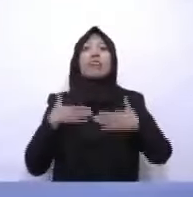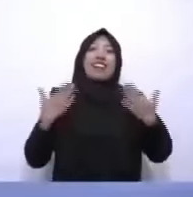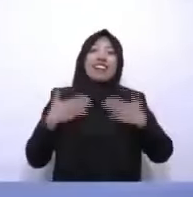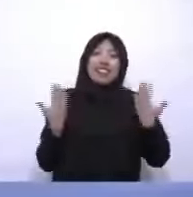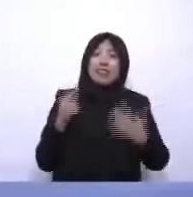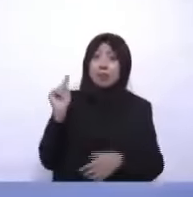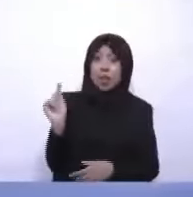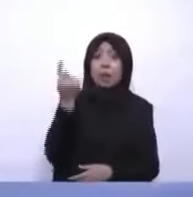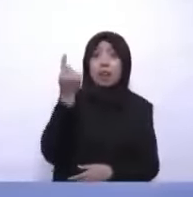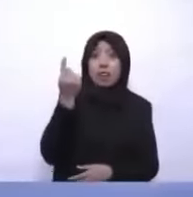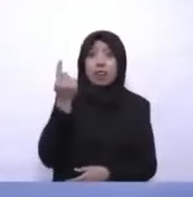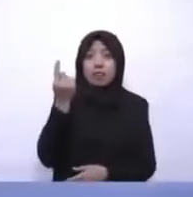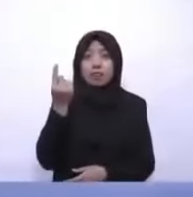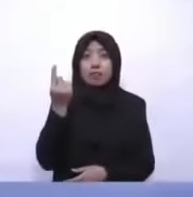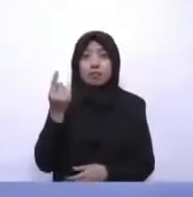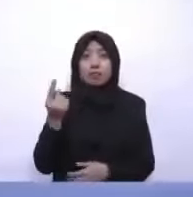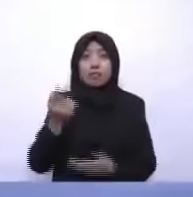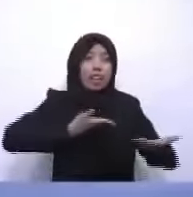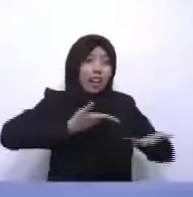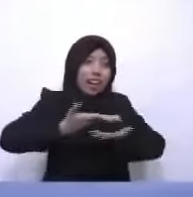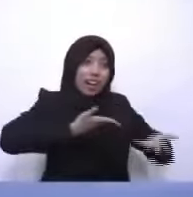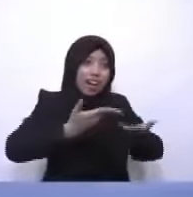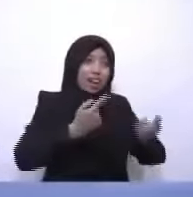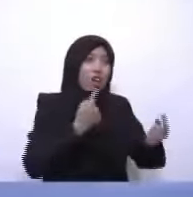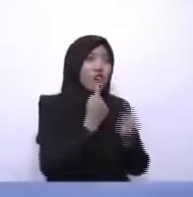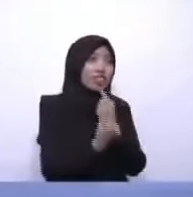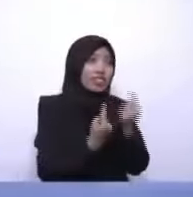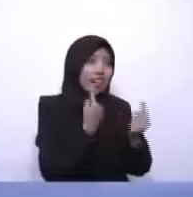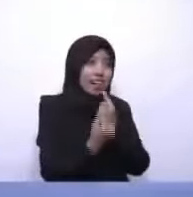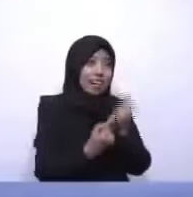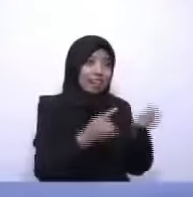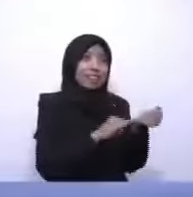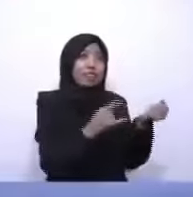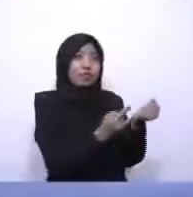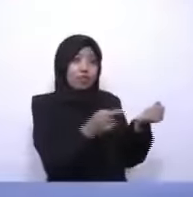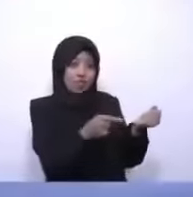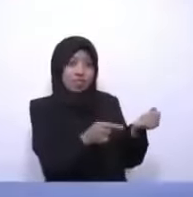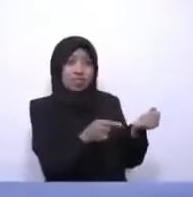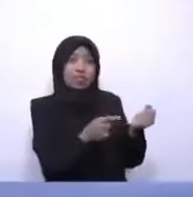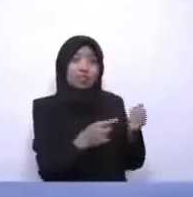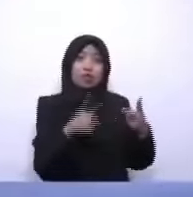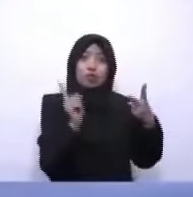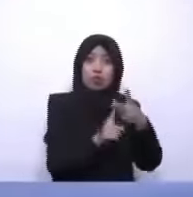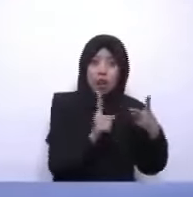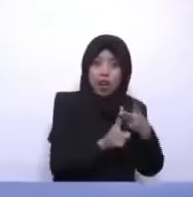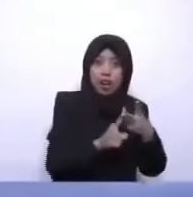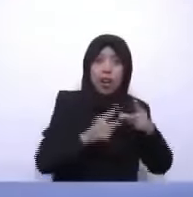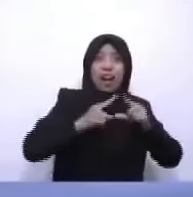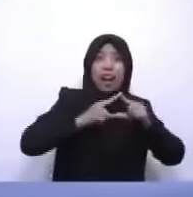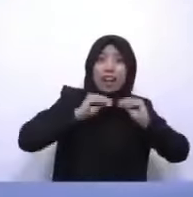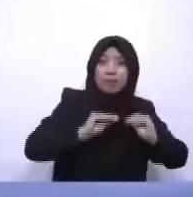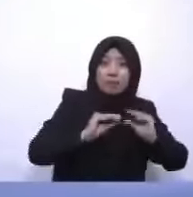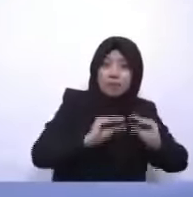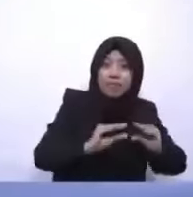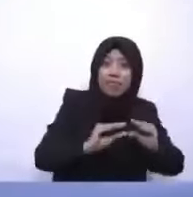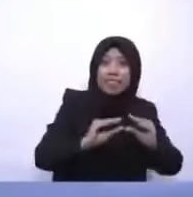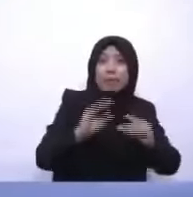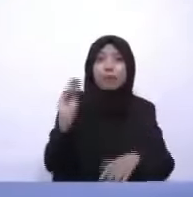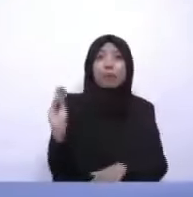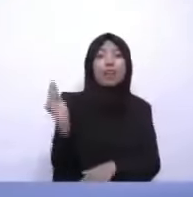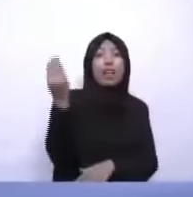Yang pertama adalah adanya layanan konseling digital. Yang berikutnya adanya Akademi